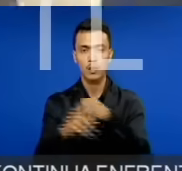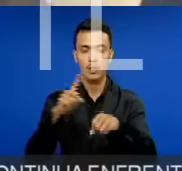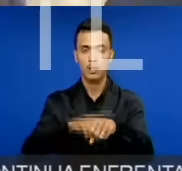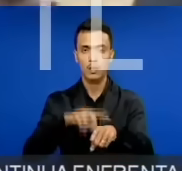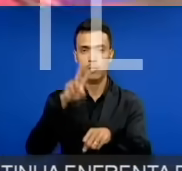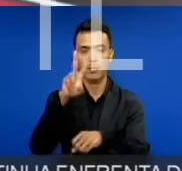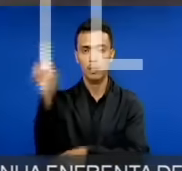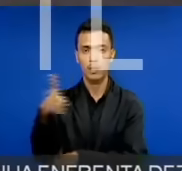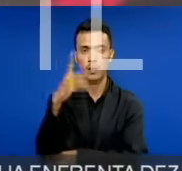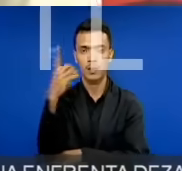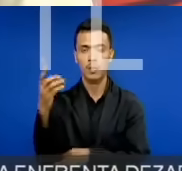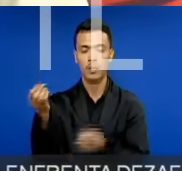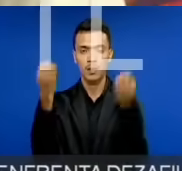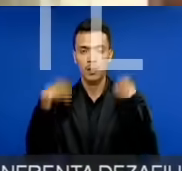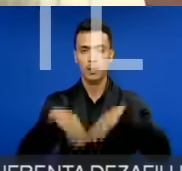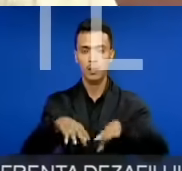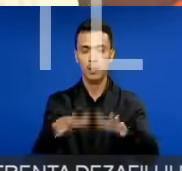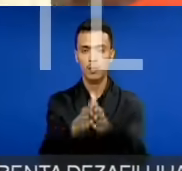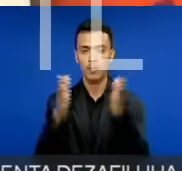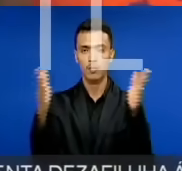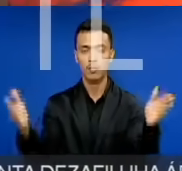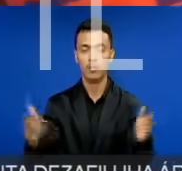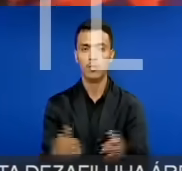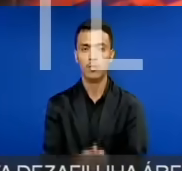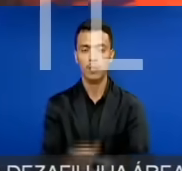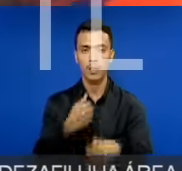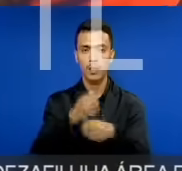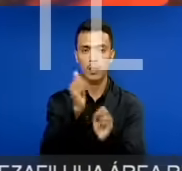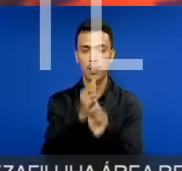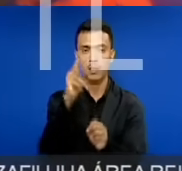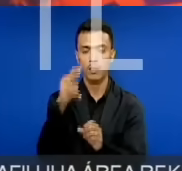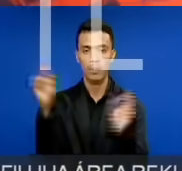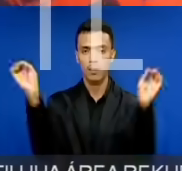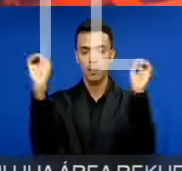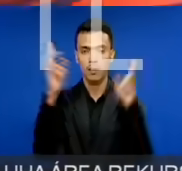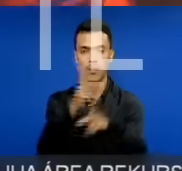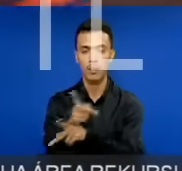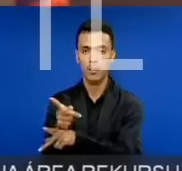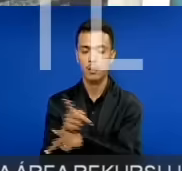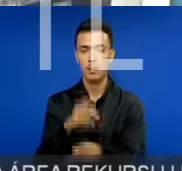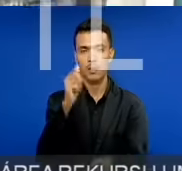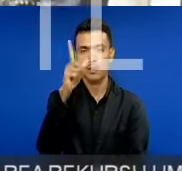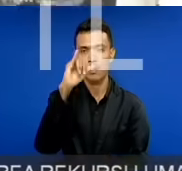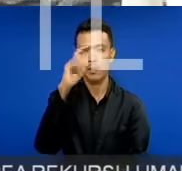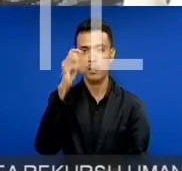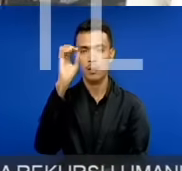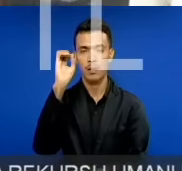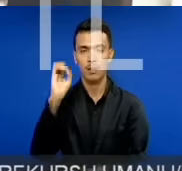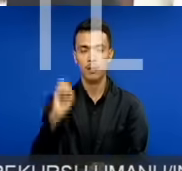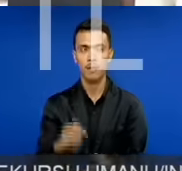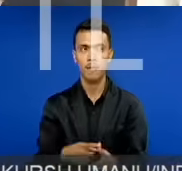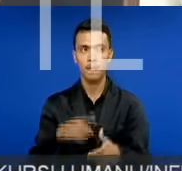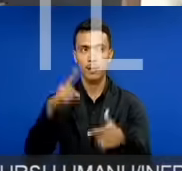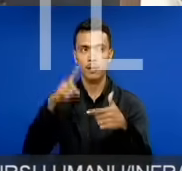madrugada. De repente tasi nakonu no korrente tasi makas. Halo niela konsege salva Alito da Gama. Tiro, anusan, de repente,